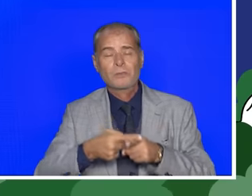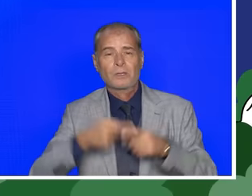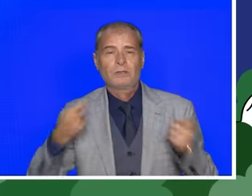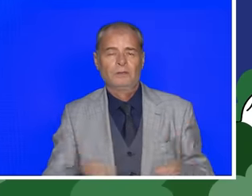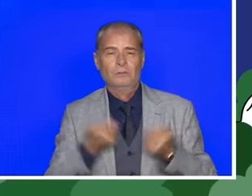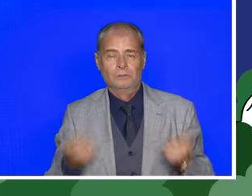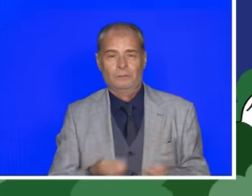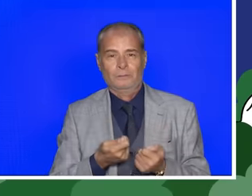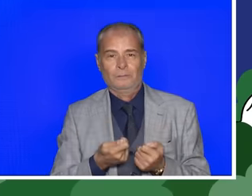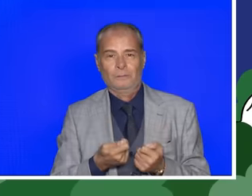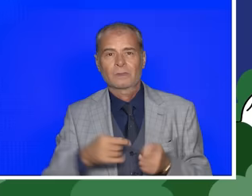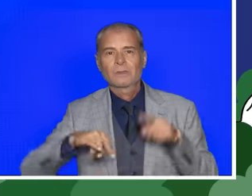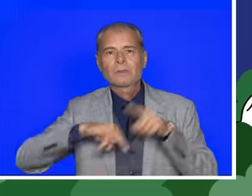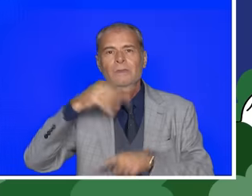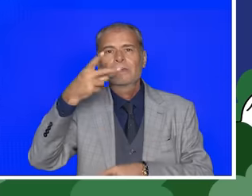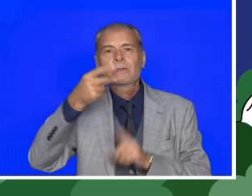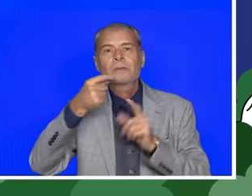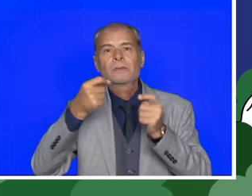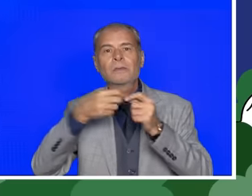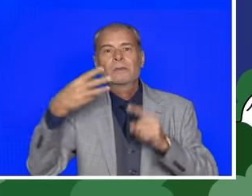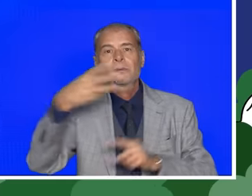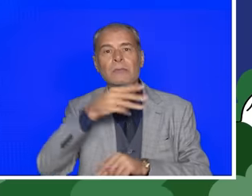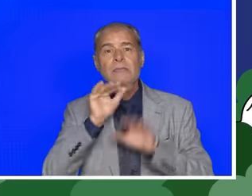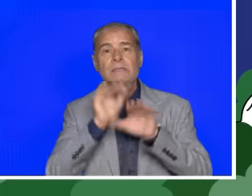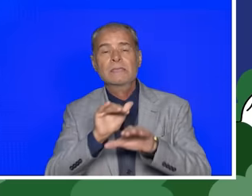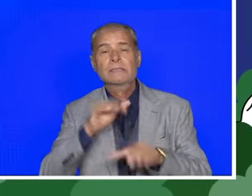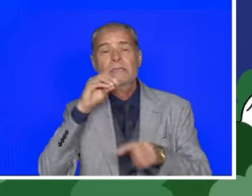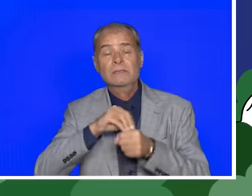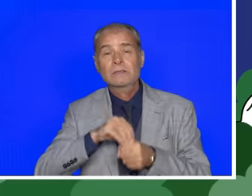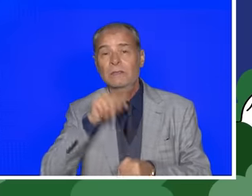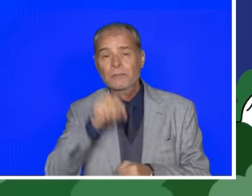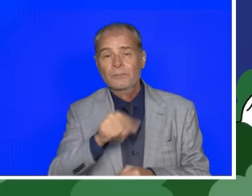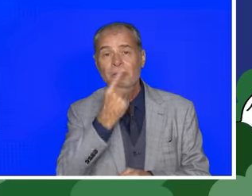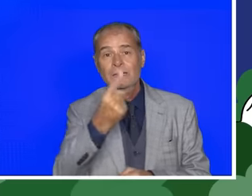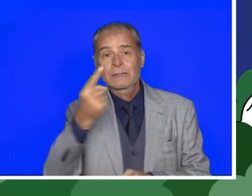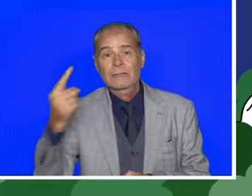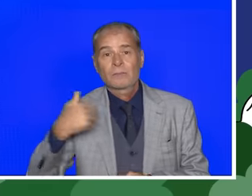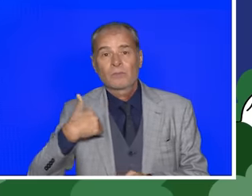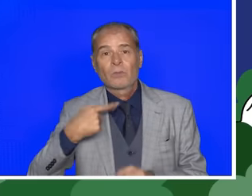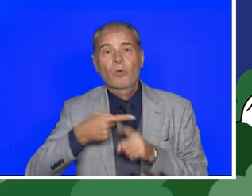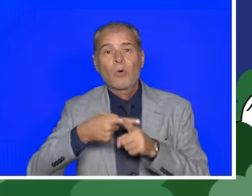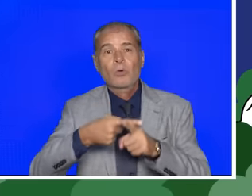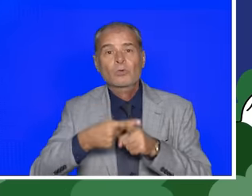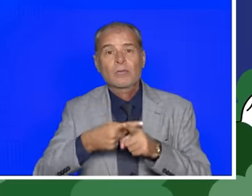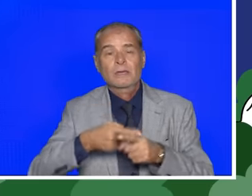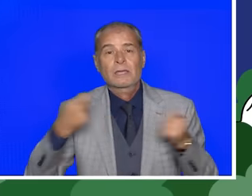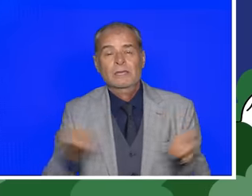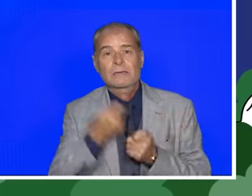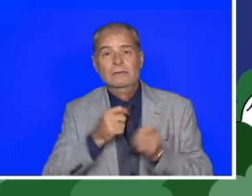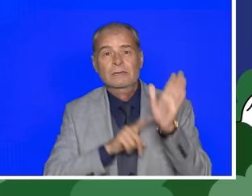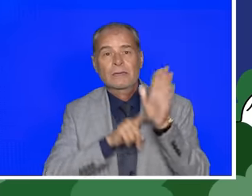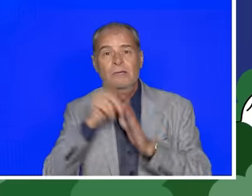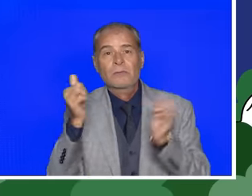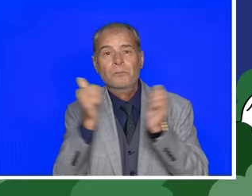ettik hibe desteği verdiğimiz kurumlar bizim için ortak gayeye ulaşmada birlikte